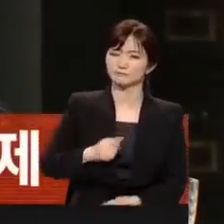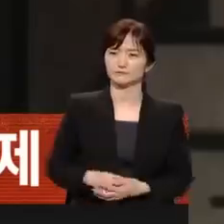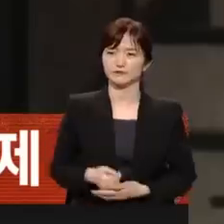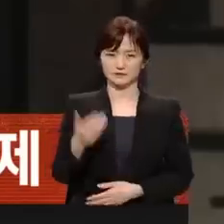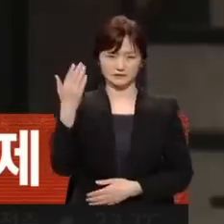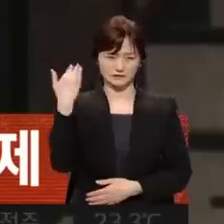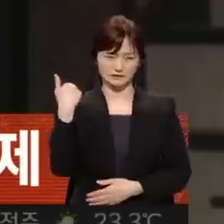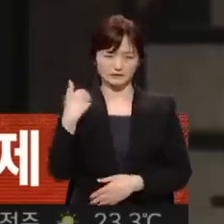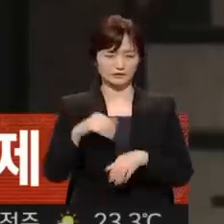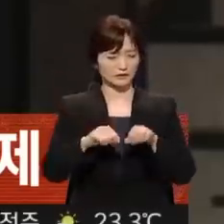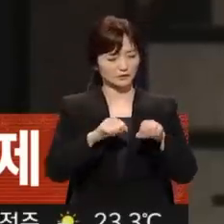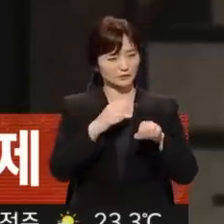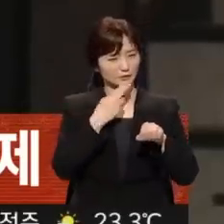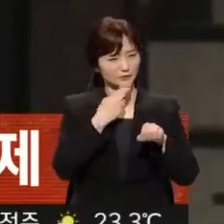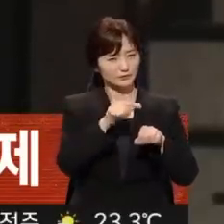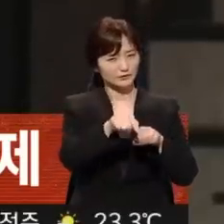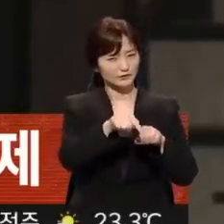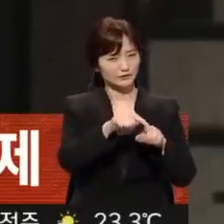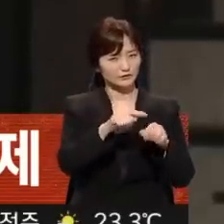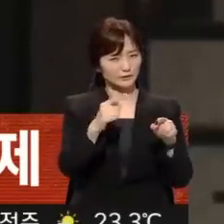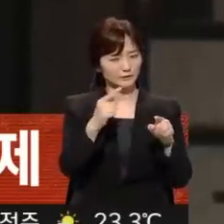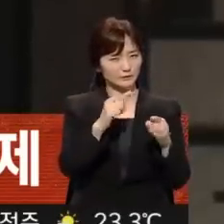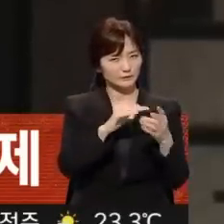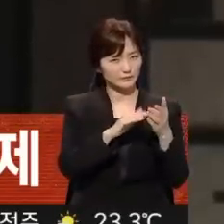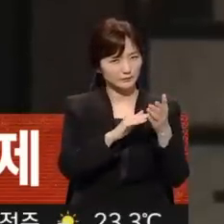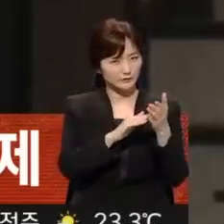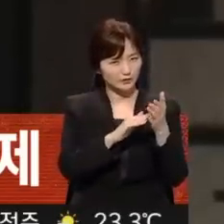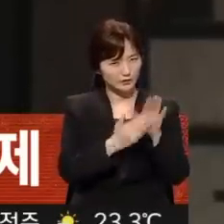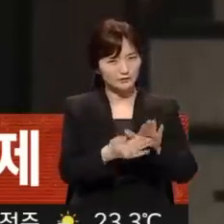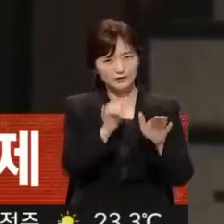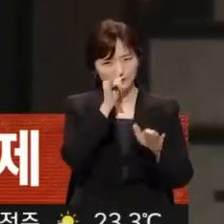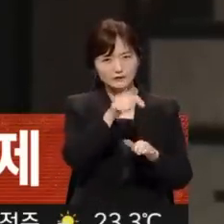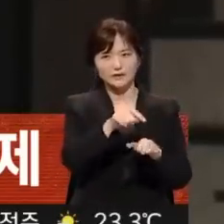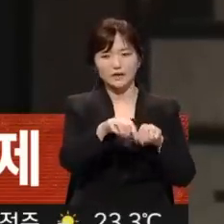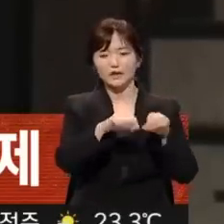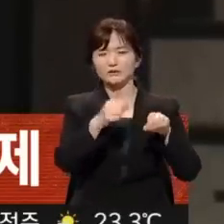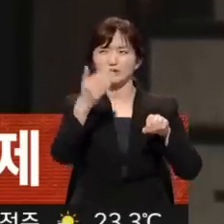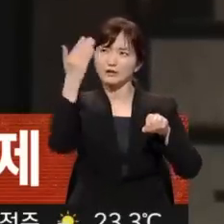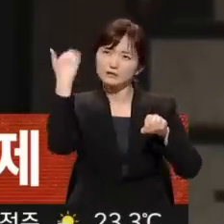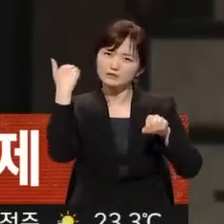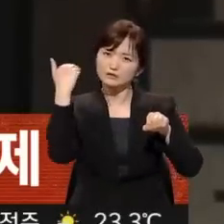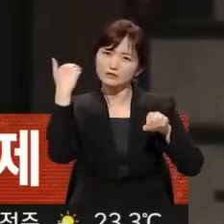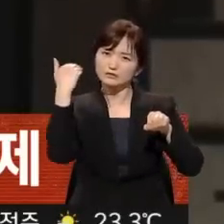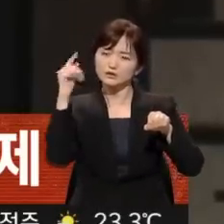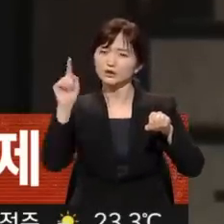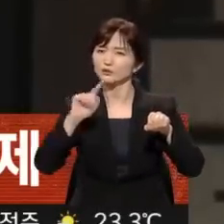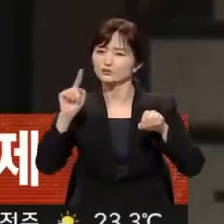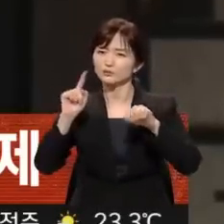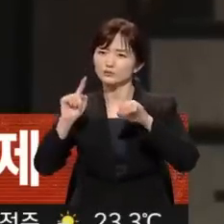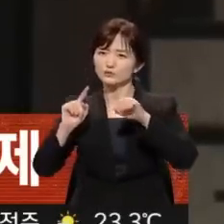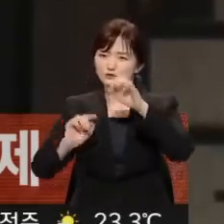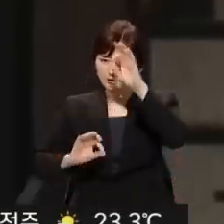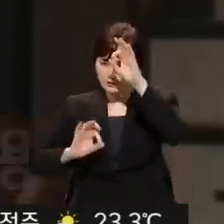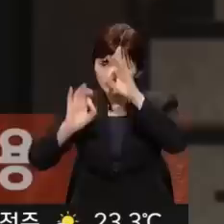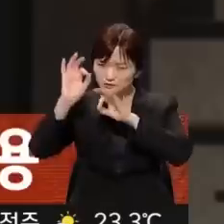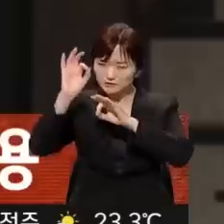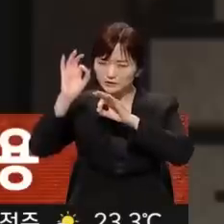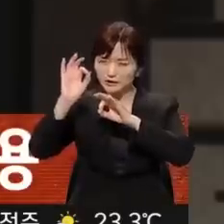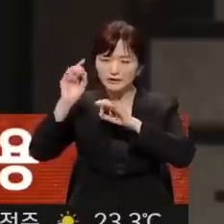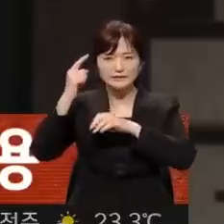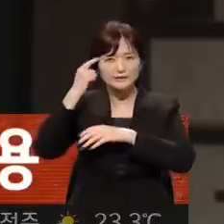하지 않던 행동에 있어서의 변화가 있다면 그 행동 이전에 어떤 그 사고에 있어서